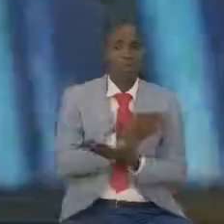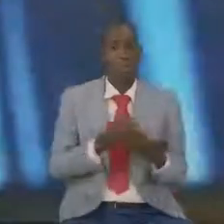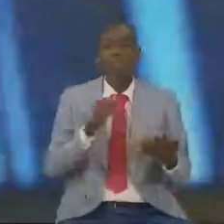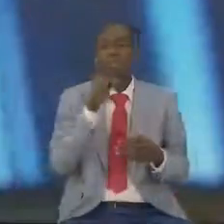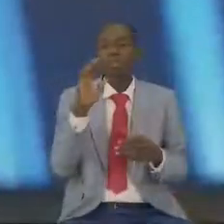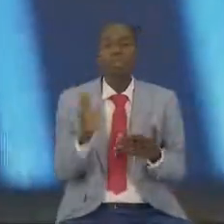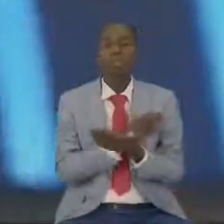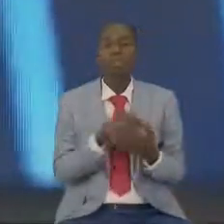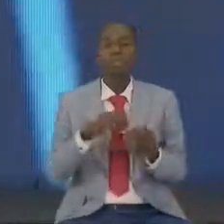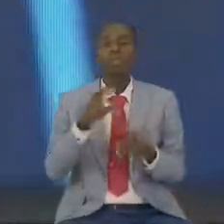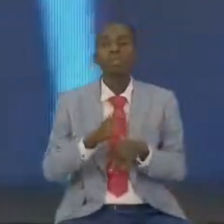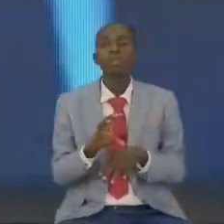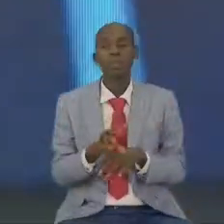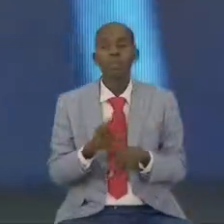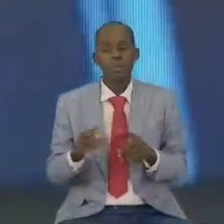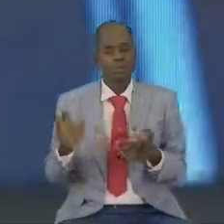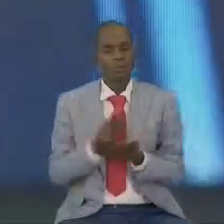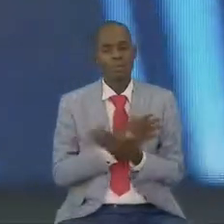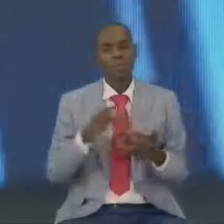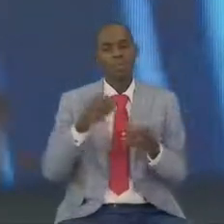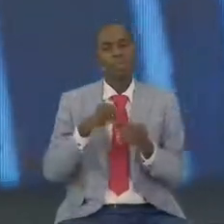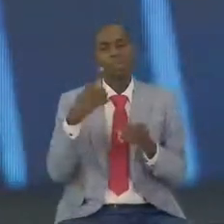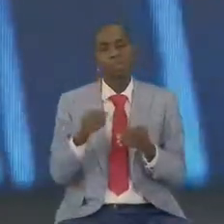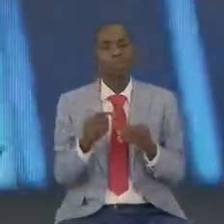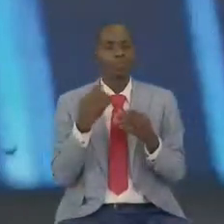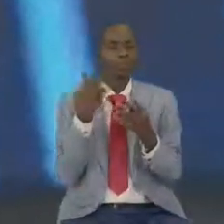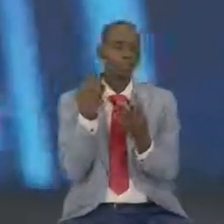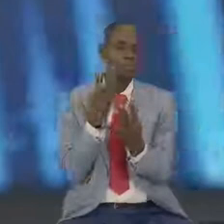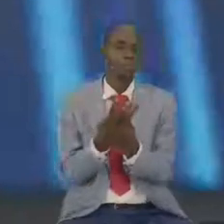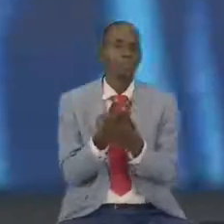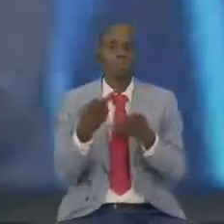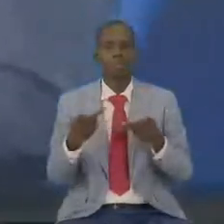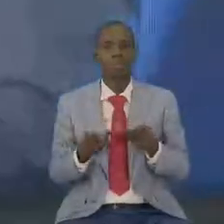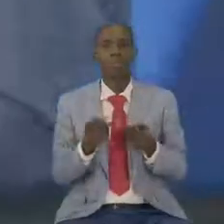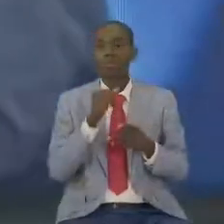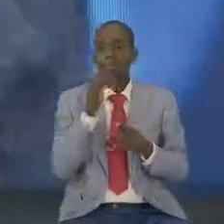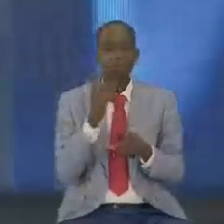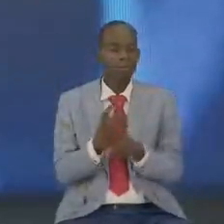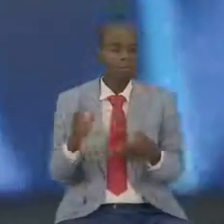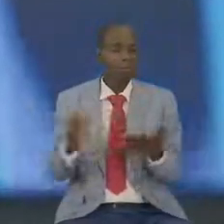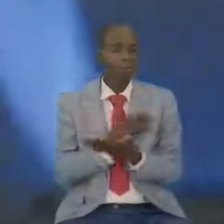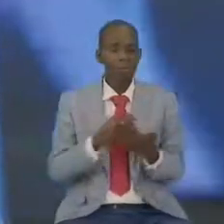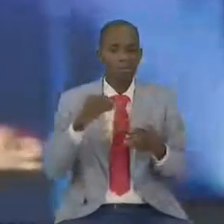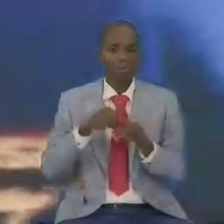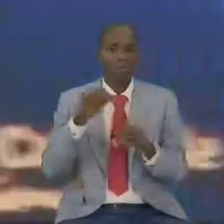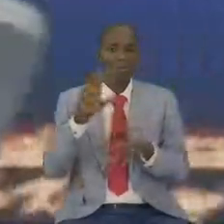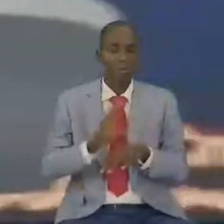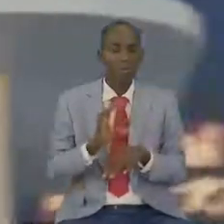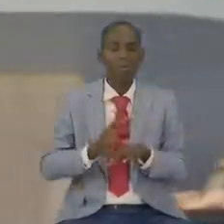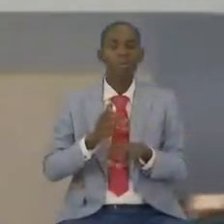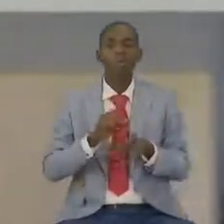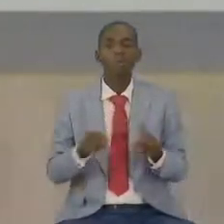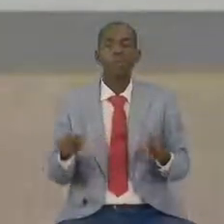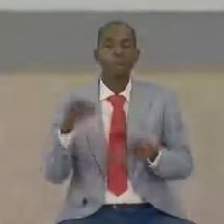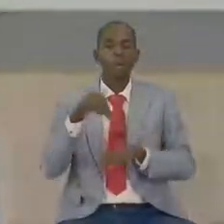l'église, même en prison. Ce n'est pas seulement chanter à l'église au moment